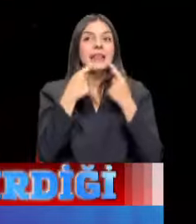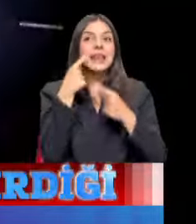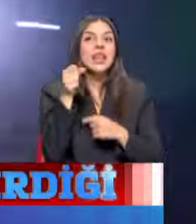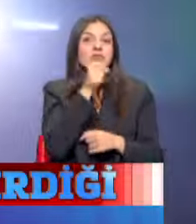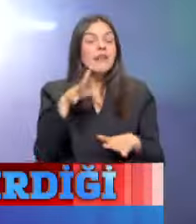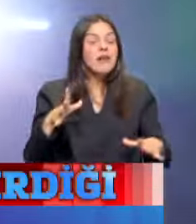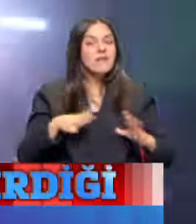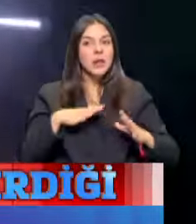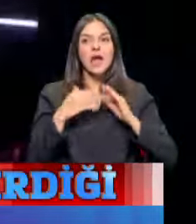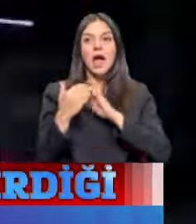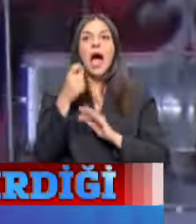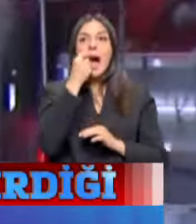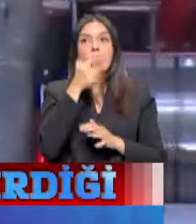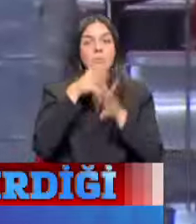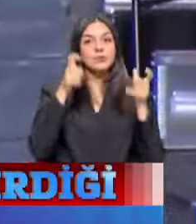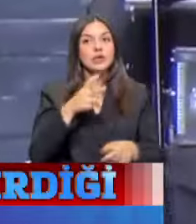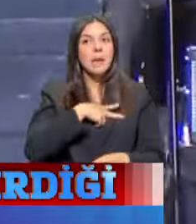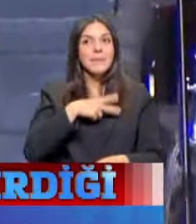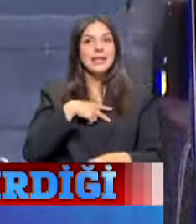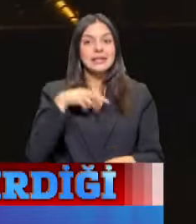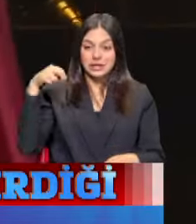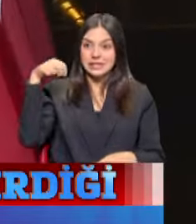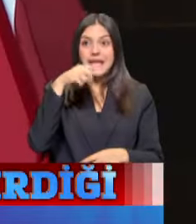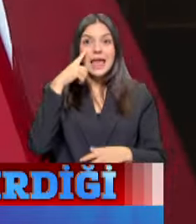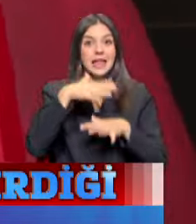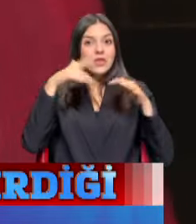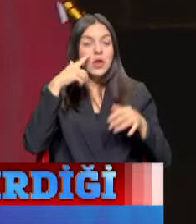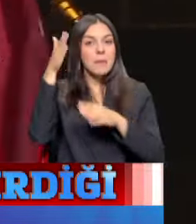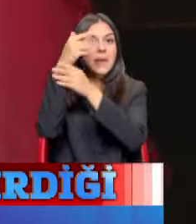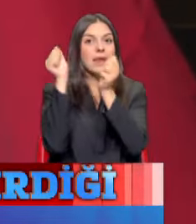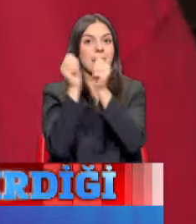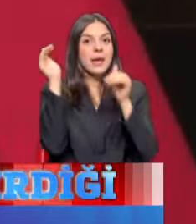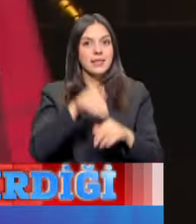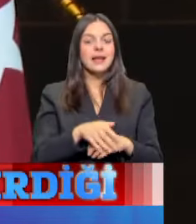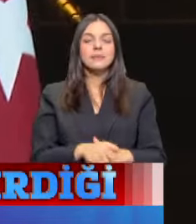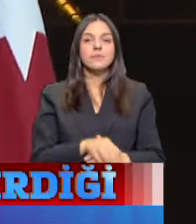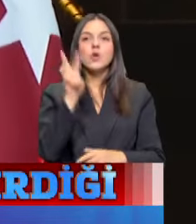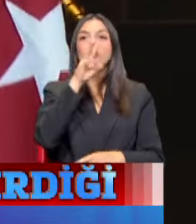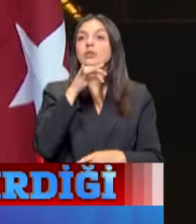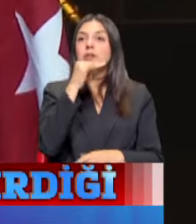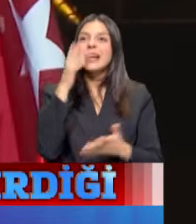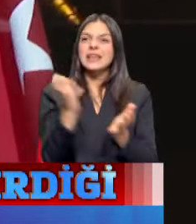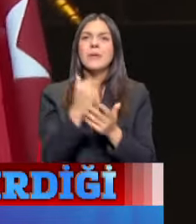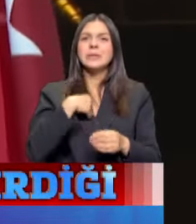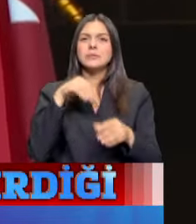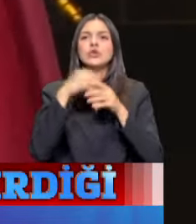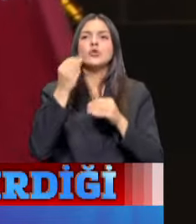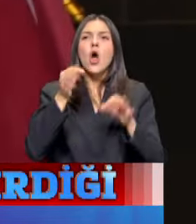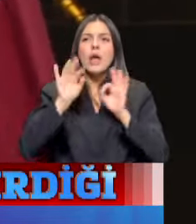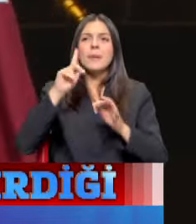Ankara Büyükşehir Belediye Başkanı Mansur Yavaş da sahneye elinde bayrakla çıktı. 30 Ağustos zaferi bizim için çok önemli bir